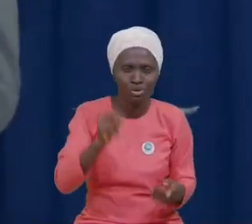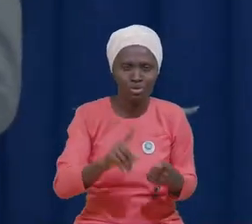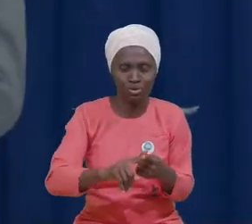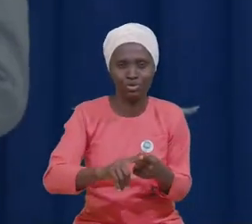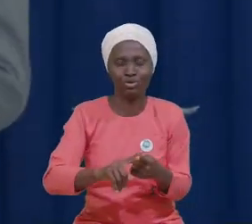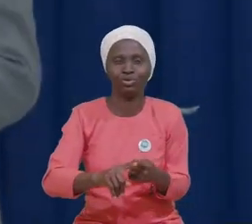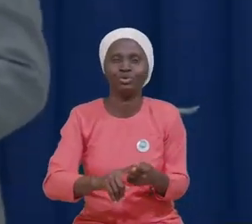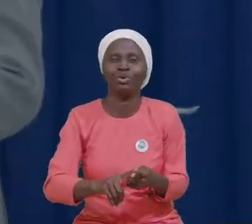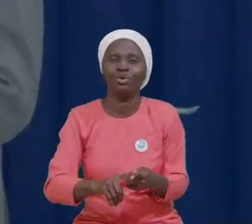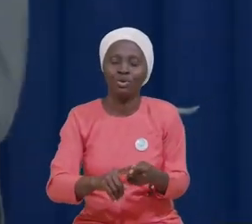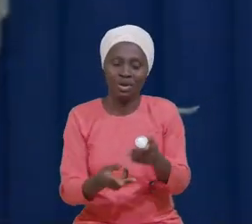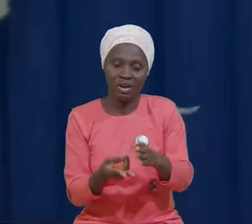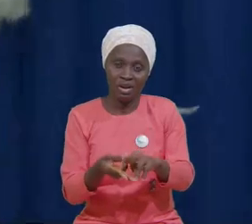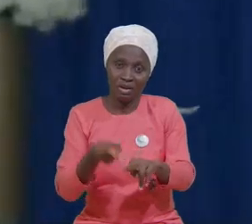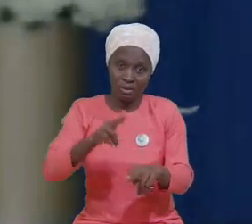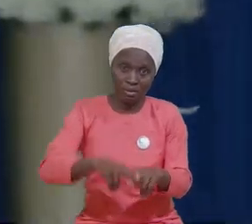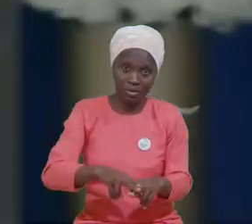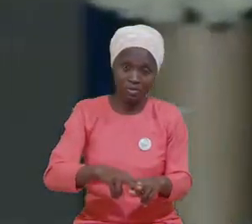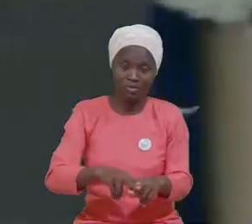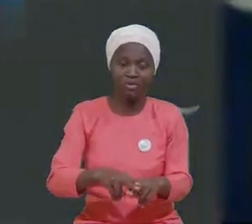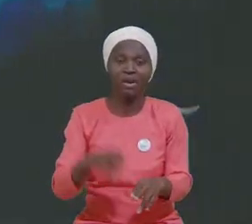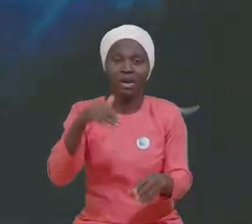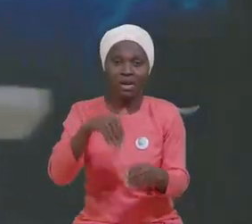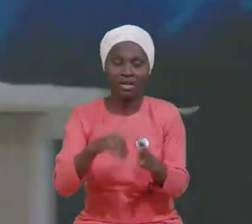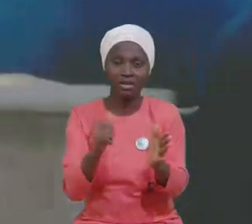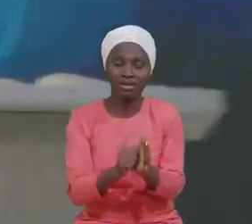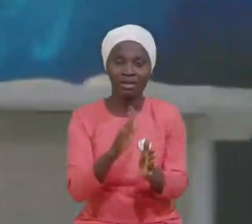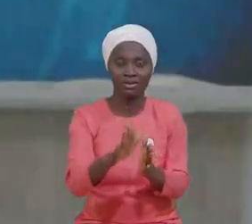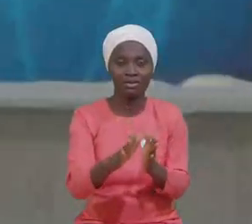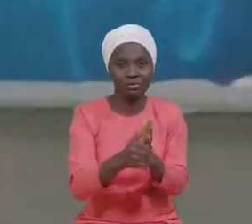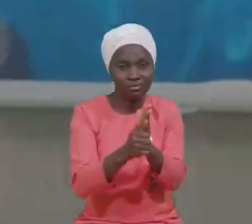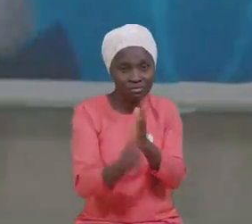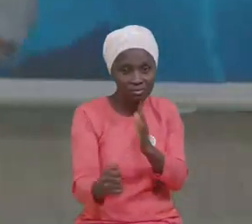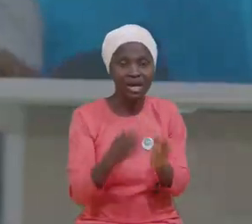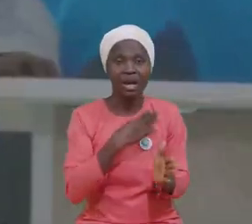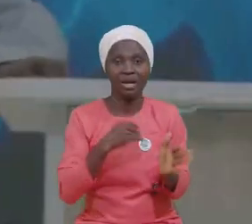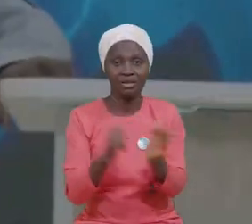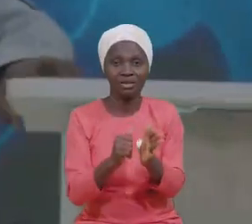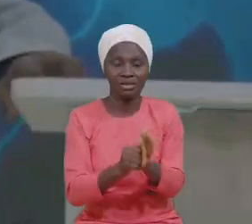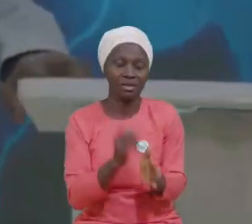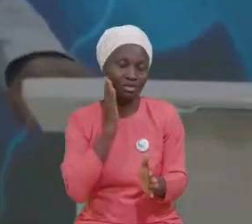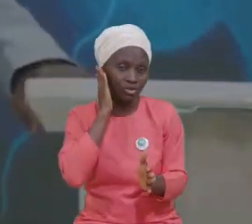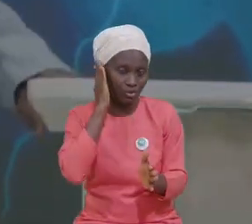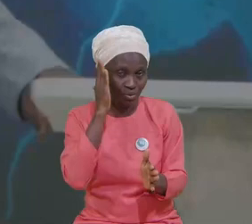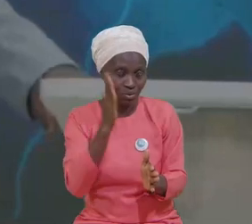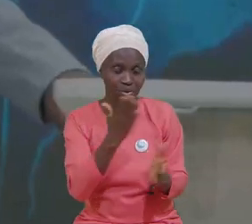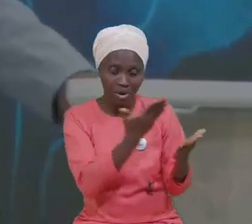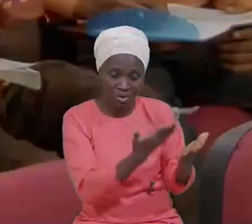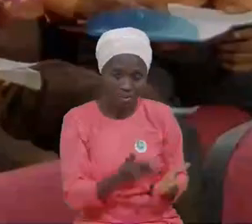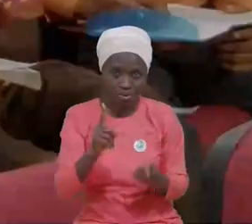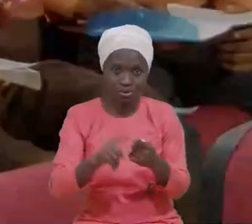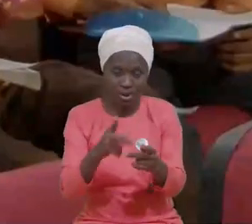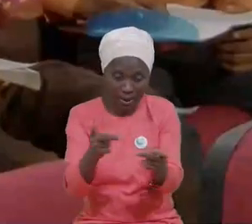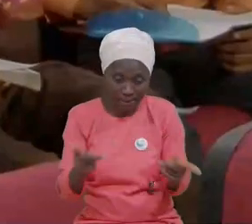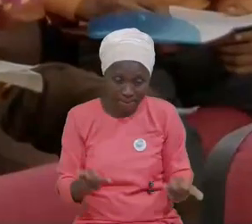il faut des dons. Tu dois améliorer, tu dois perfectionner ces dons. Et ça te conduira là où tu dois être au nom